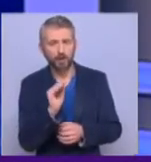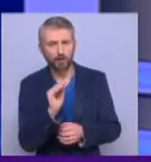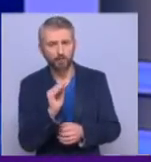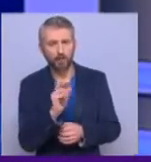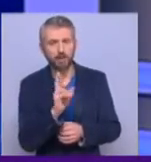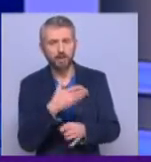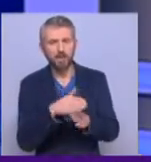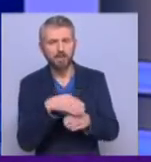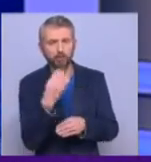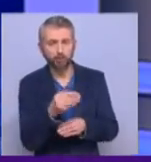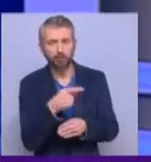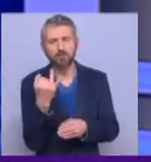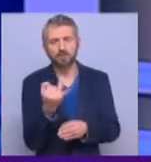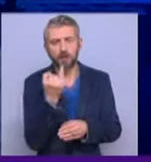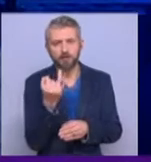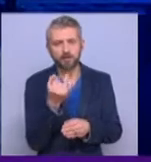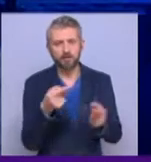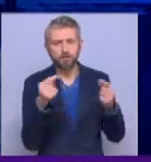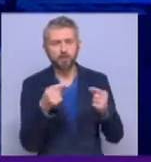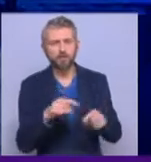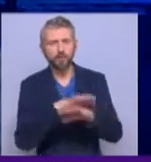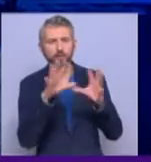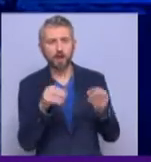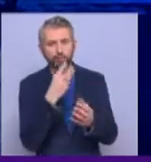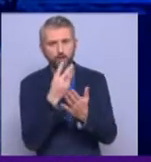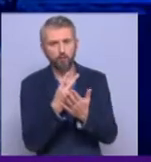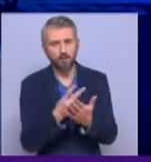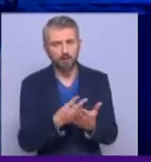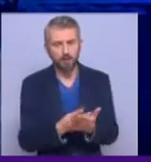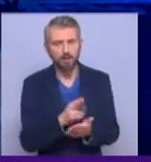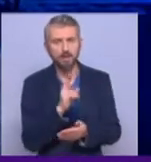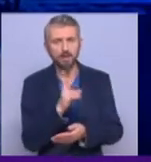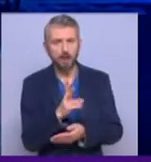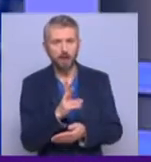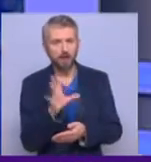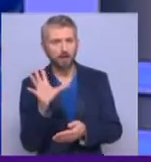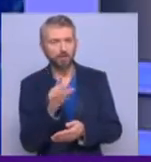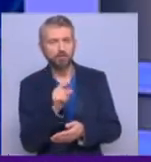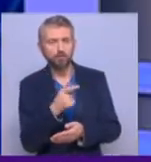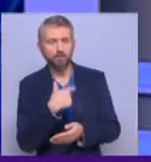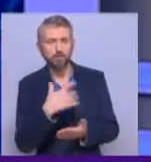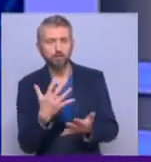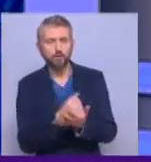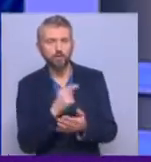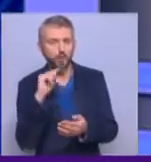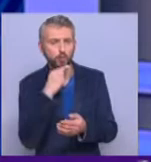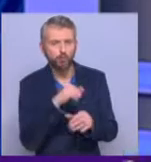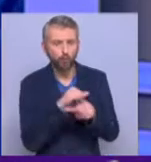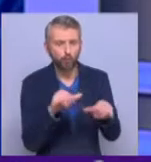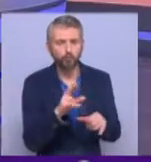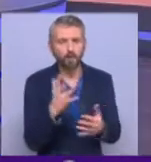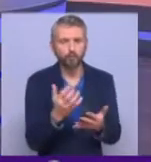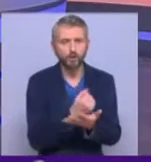як кредитор, його цікавлять певні такі узагальнюючи показники, а як ви в себе досягнете економічного росту, як ви досягнете...